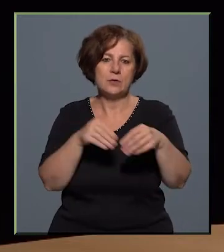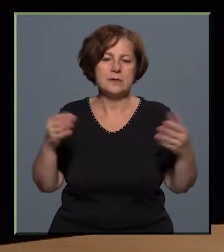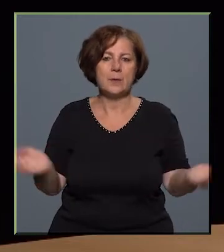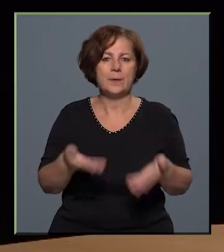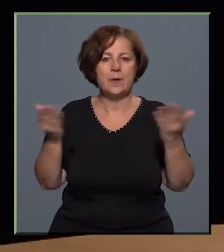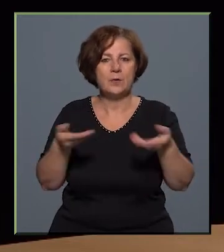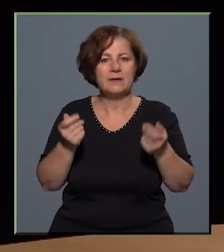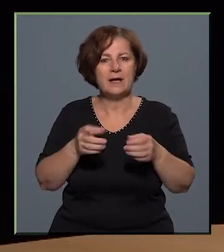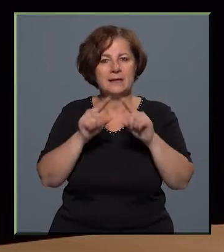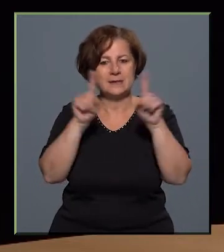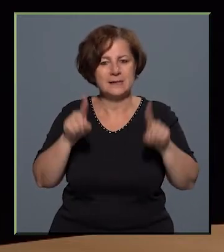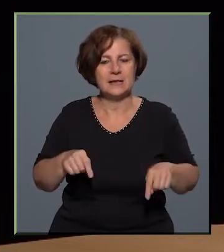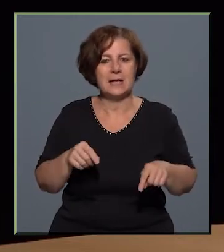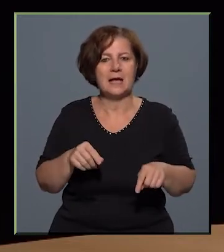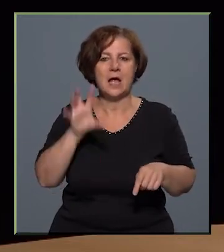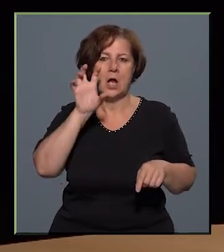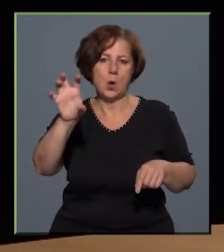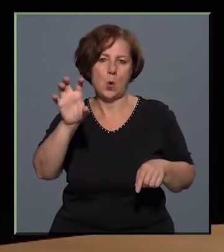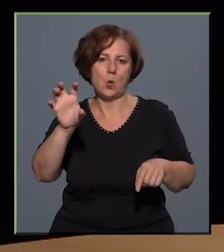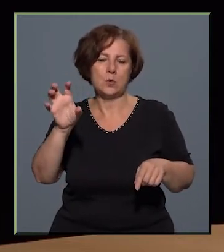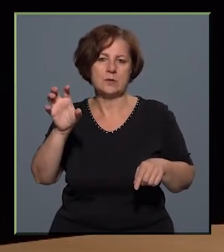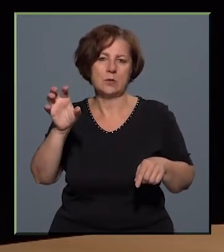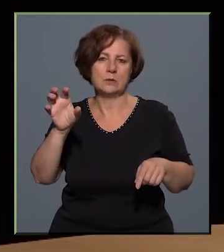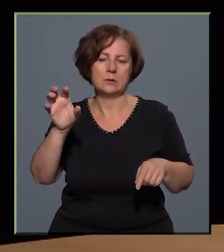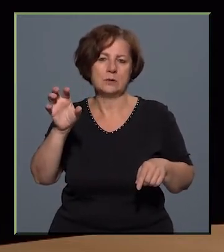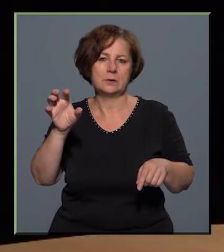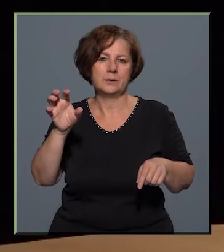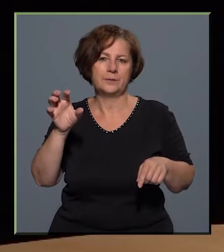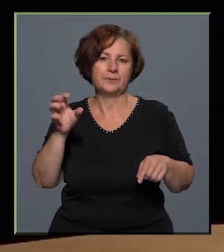akkor motivációs céllal adnak egy logózott